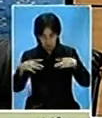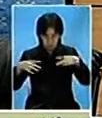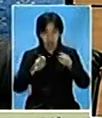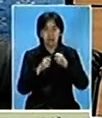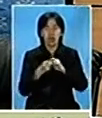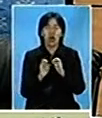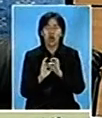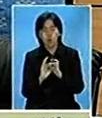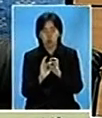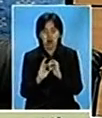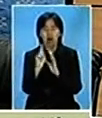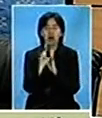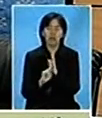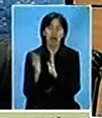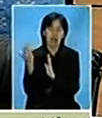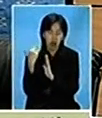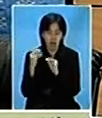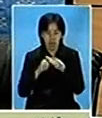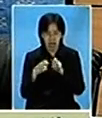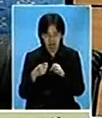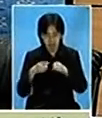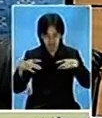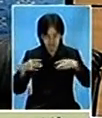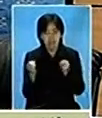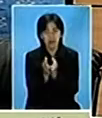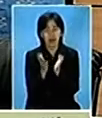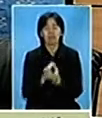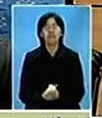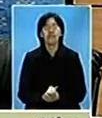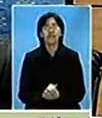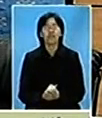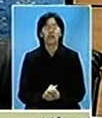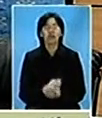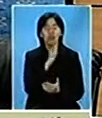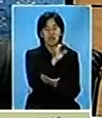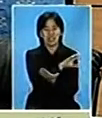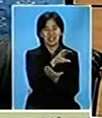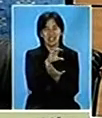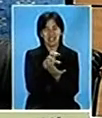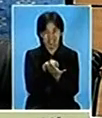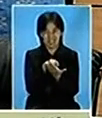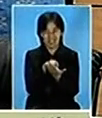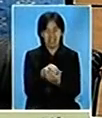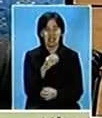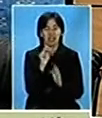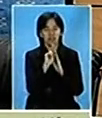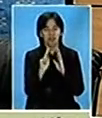ต้องซ้อนทับกฎหมายเก่านะครับทีนี้พอท่านไปลอกมาส่วนหนึ่งจาก